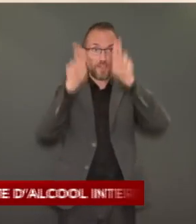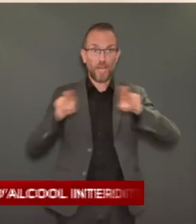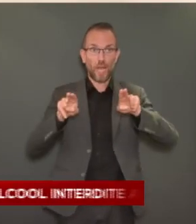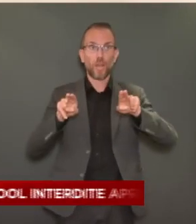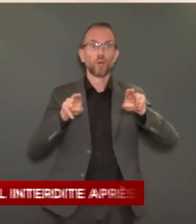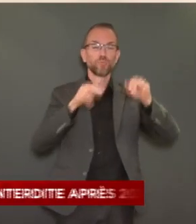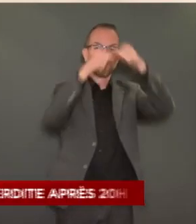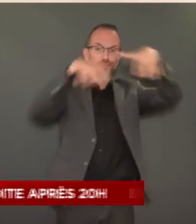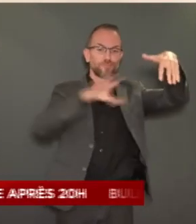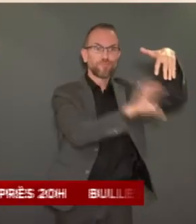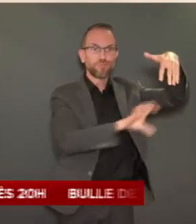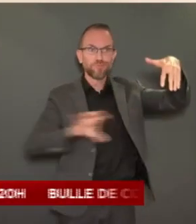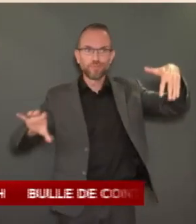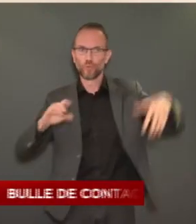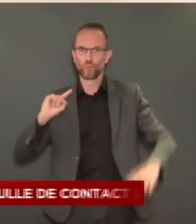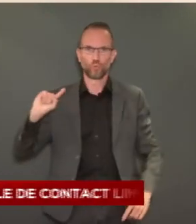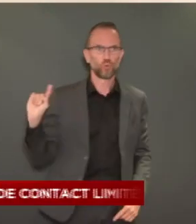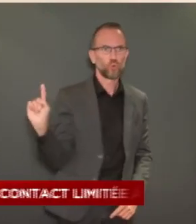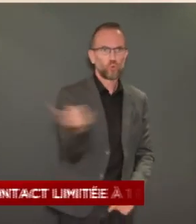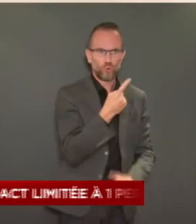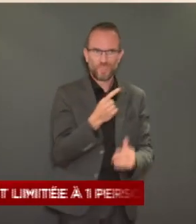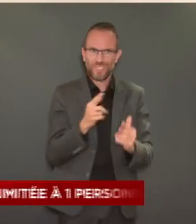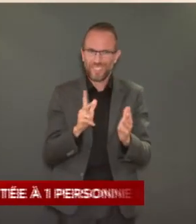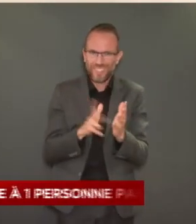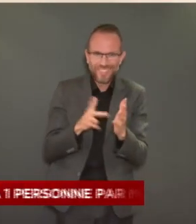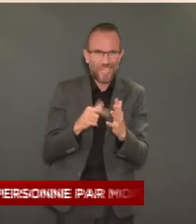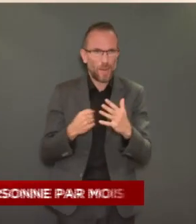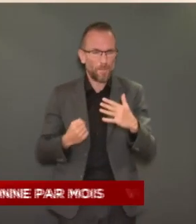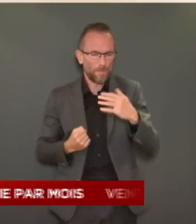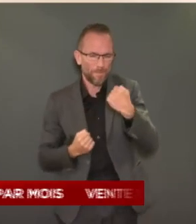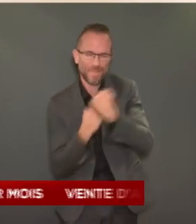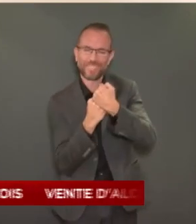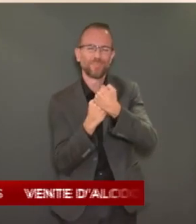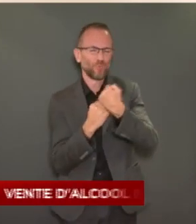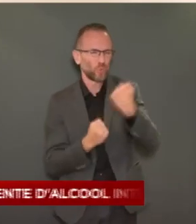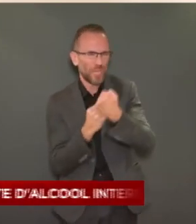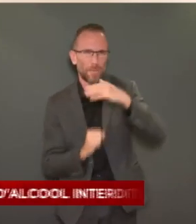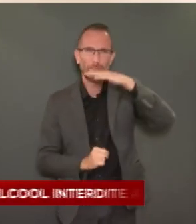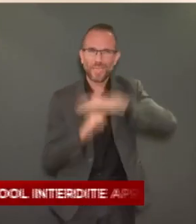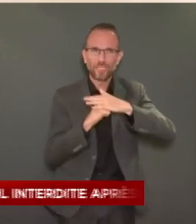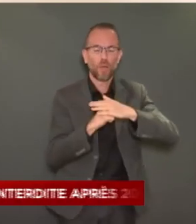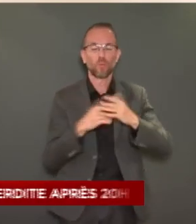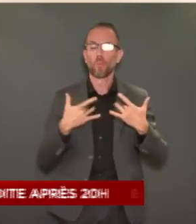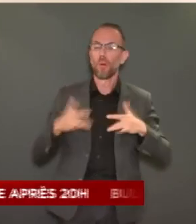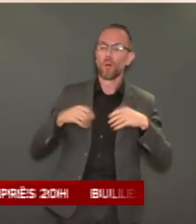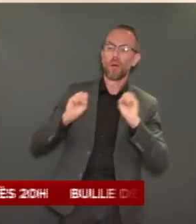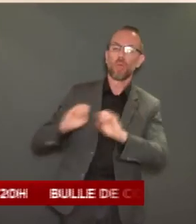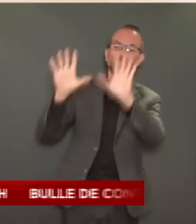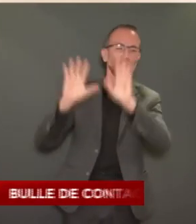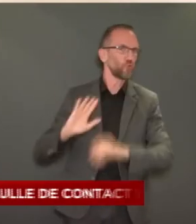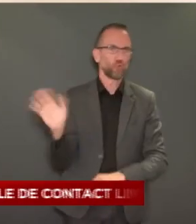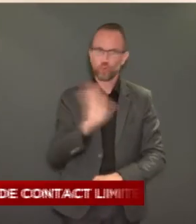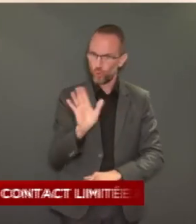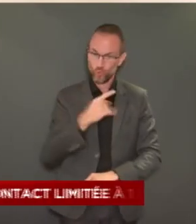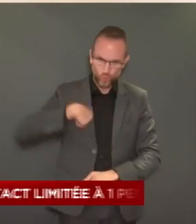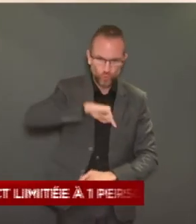Et soutenir chacun au maximum. Nous n'allons pas vous abandonner dans cette période extrêmement difficile. C'est pour cette